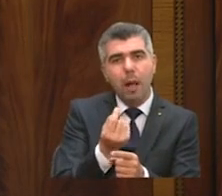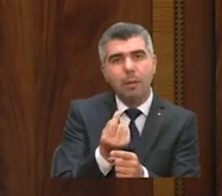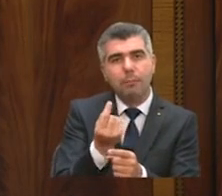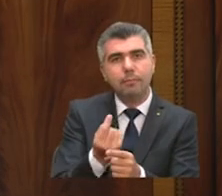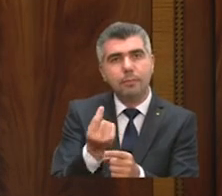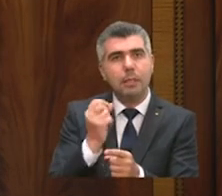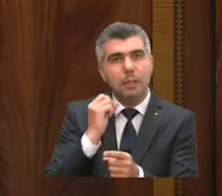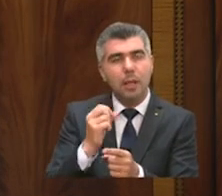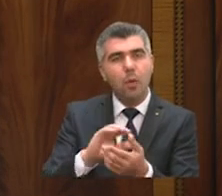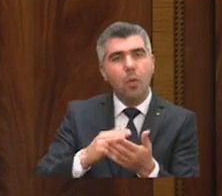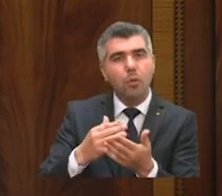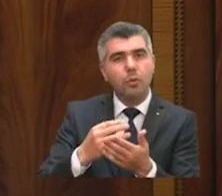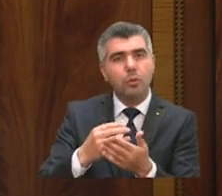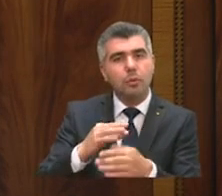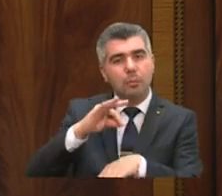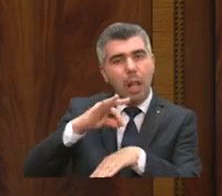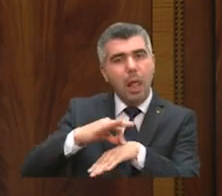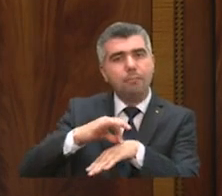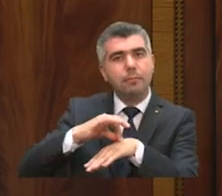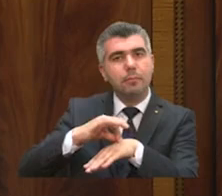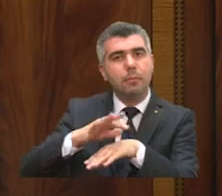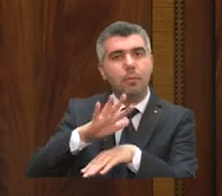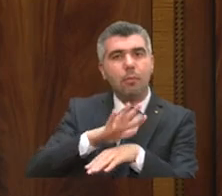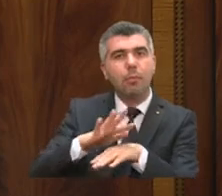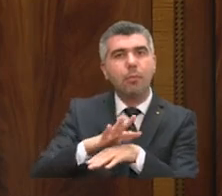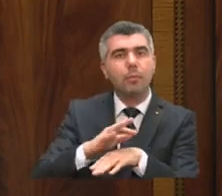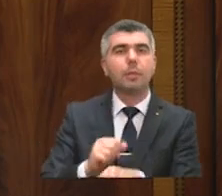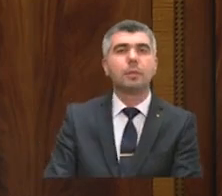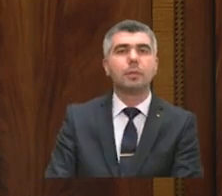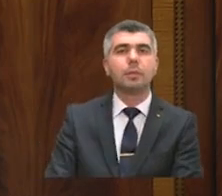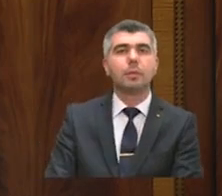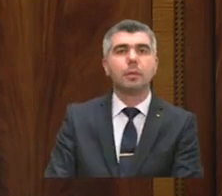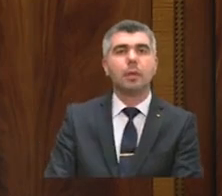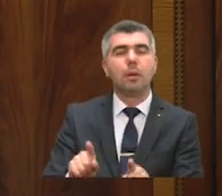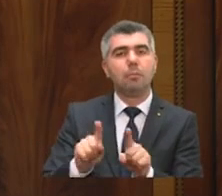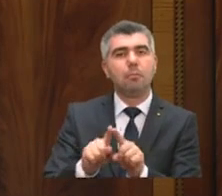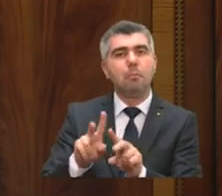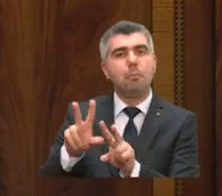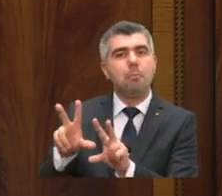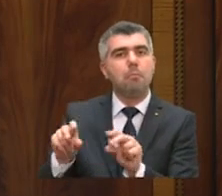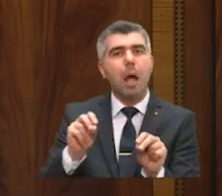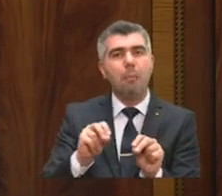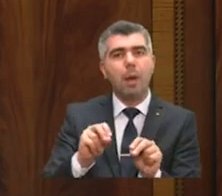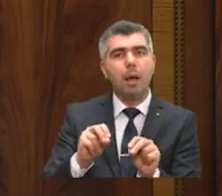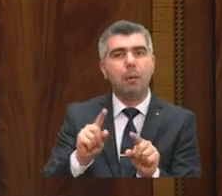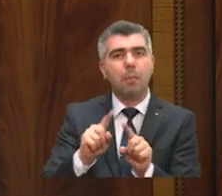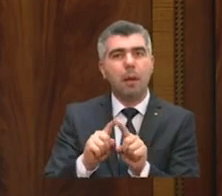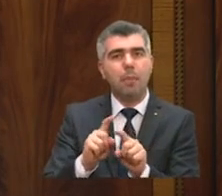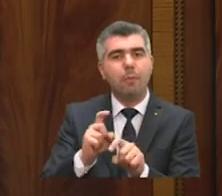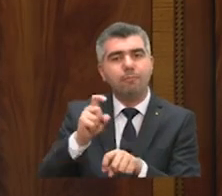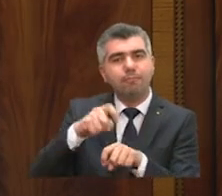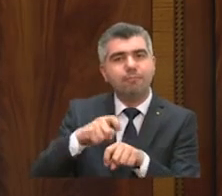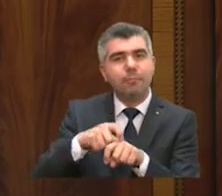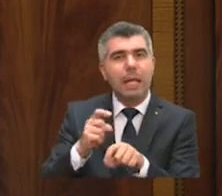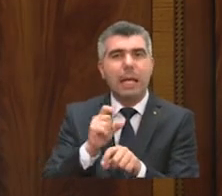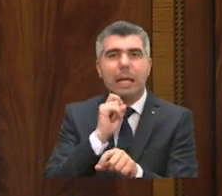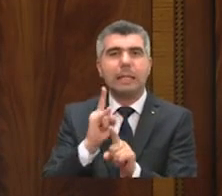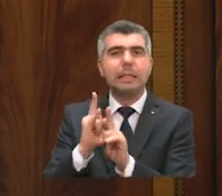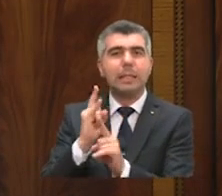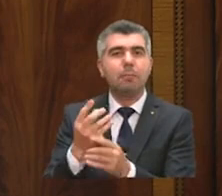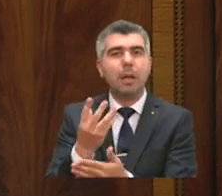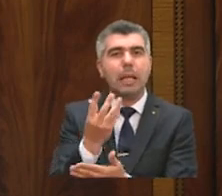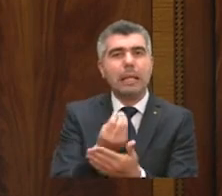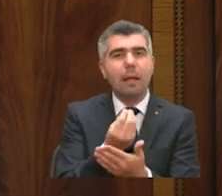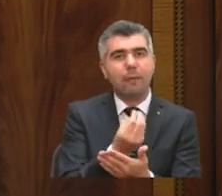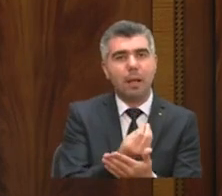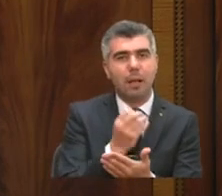بالدارجه، الحبوب في الجلد، الجلد هو اللي كيبين هذا المرض ديال الجدري، هو كيشبه البوشويكه ولكن كيختلف على بوشويكه، بوشويكه